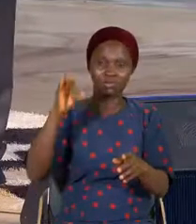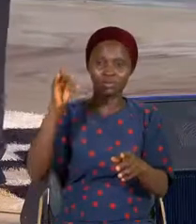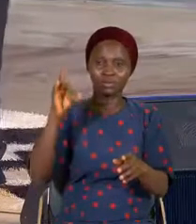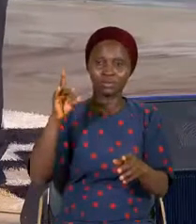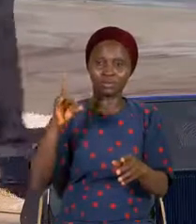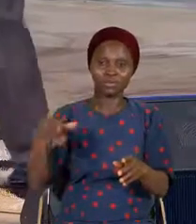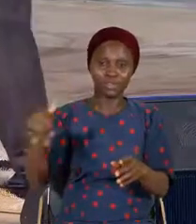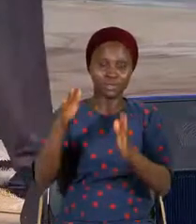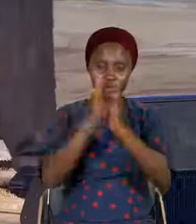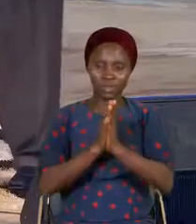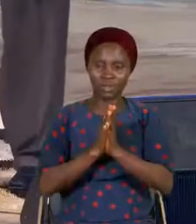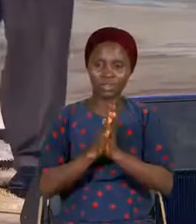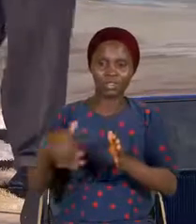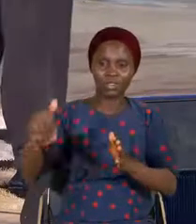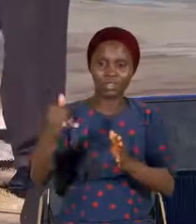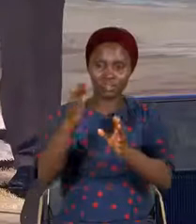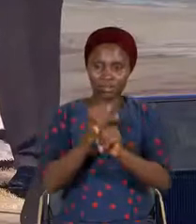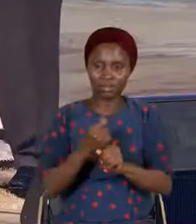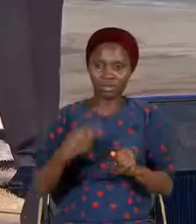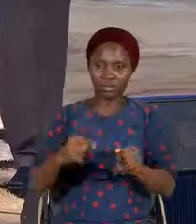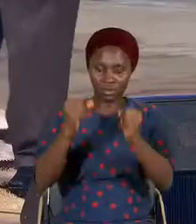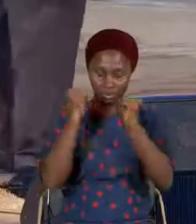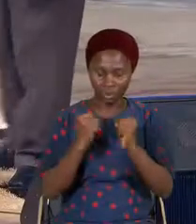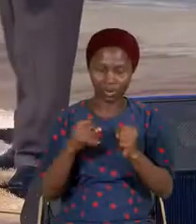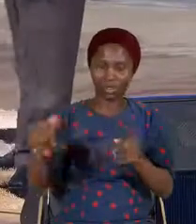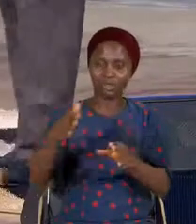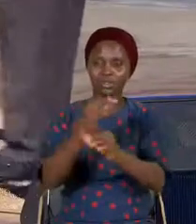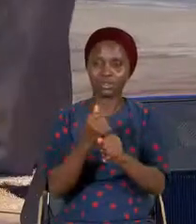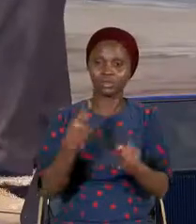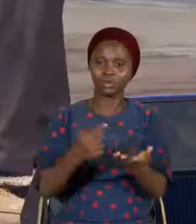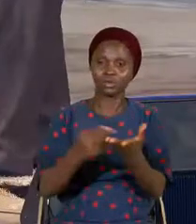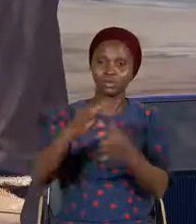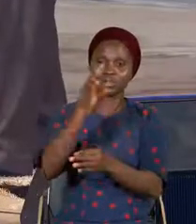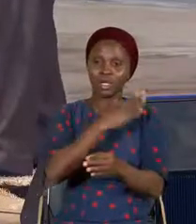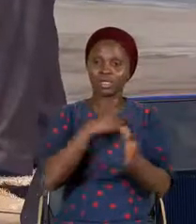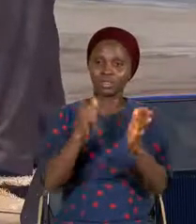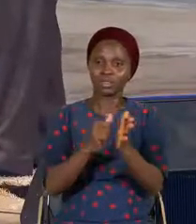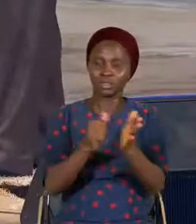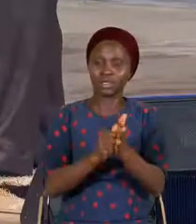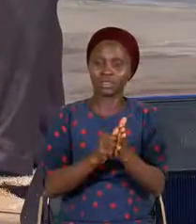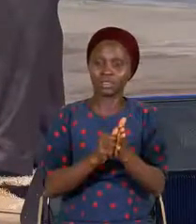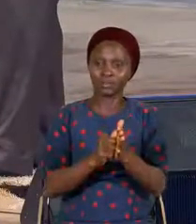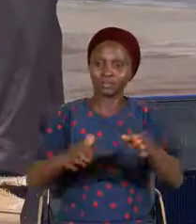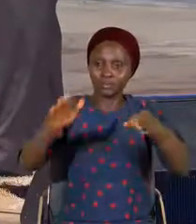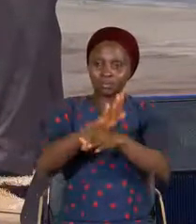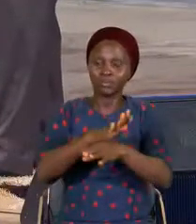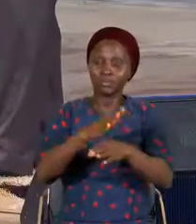a prié, il a reçu la puissance, il a reçu le Saint-Esprit. Et ce revêtement de